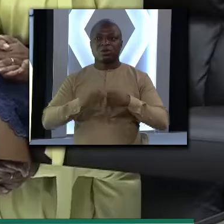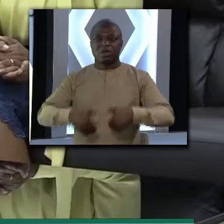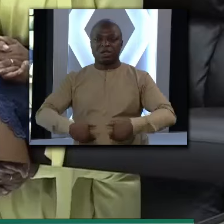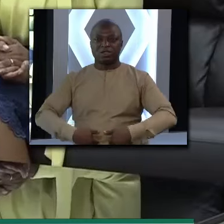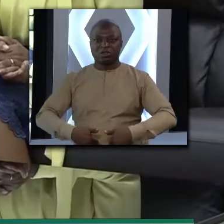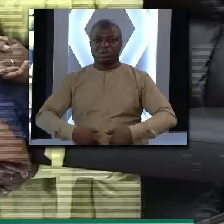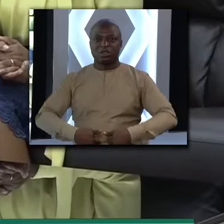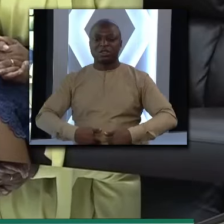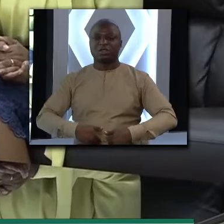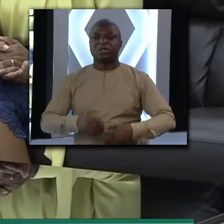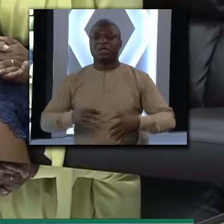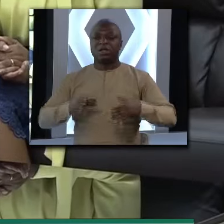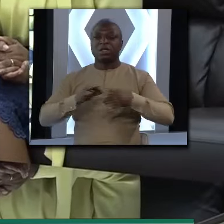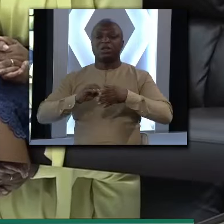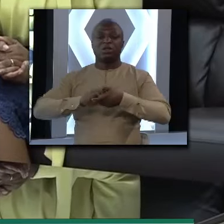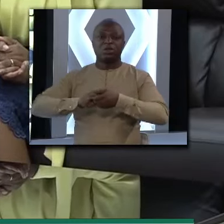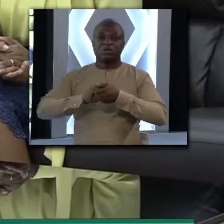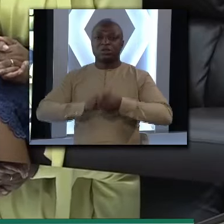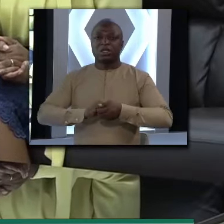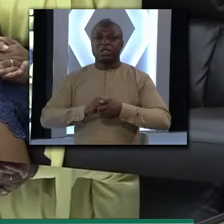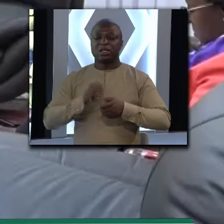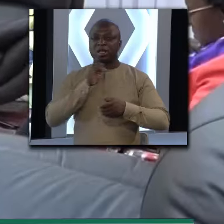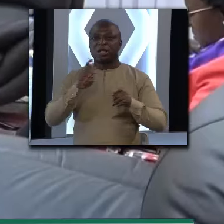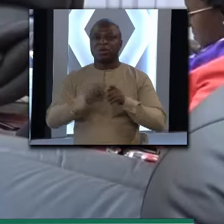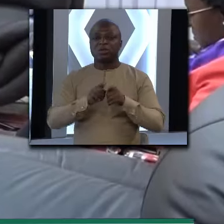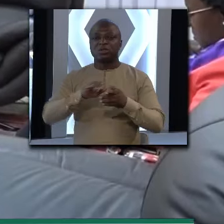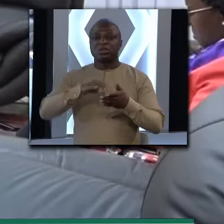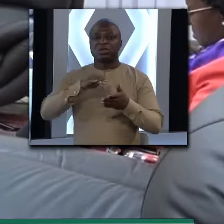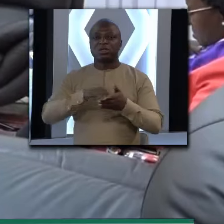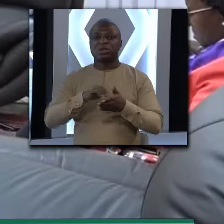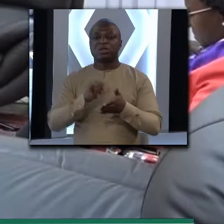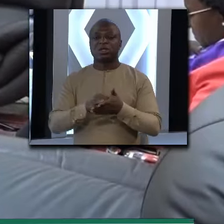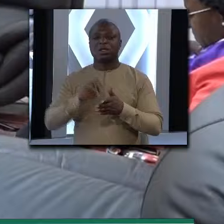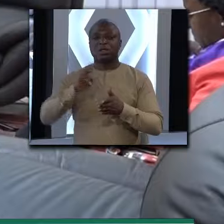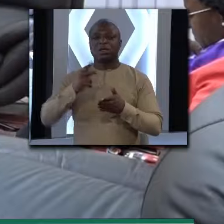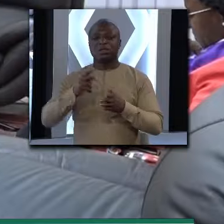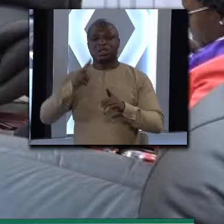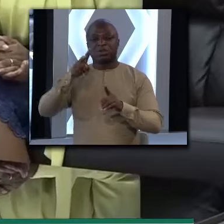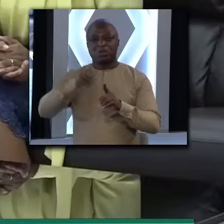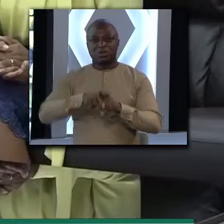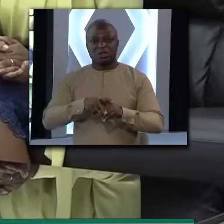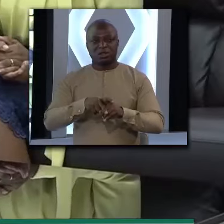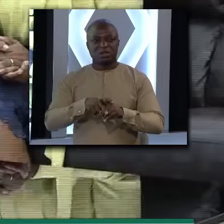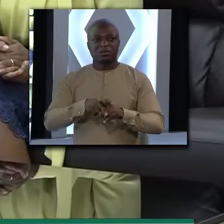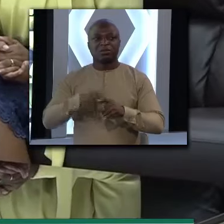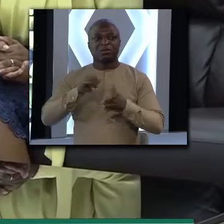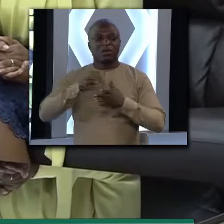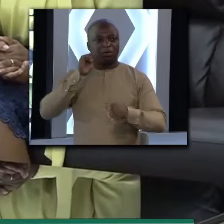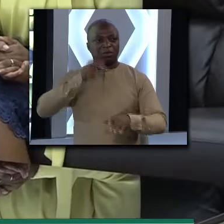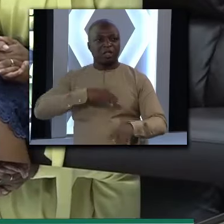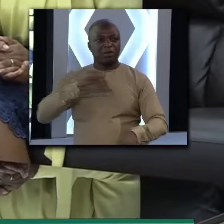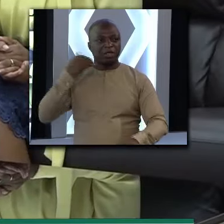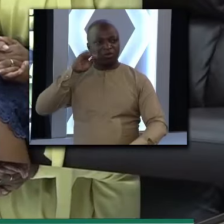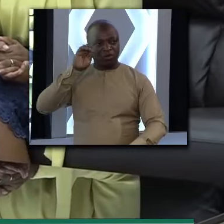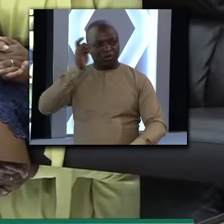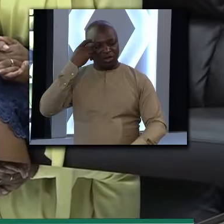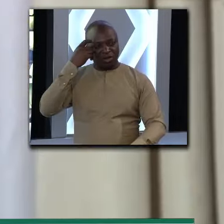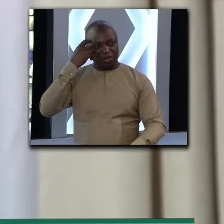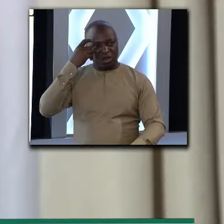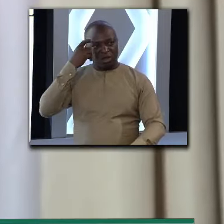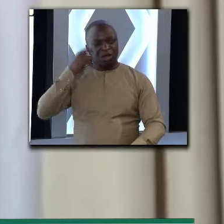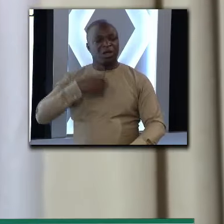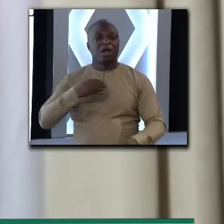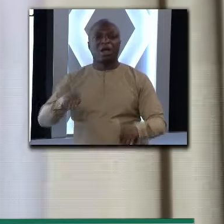jeunesse et les liens de solidarité étaient aussi au cœur de la deuxième audience que Madame la chef du gouvernement